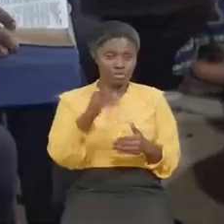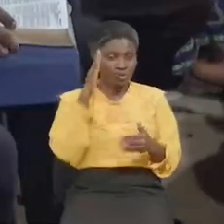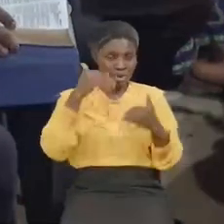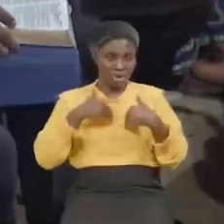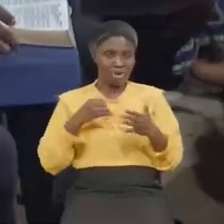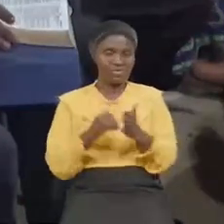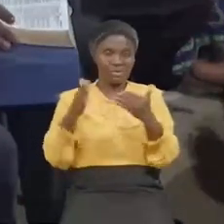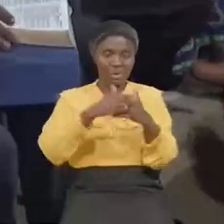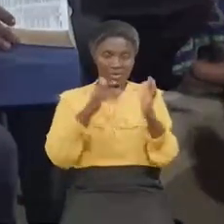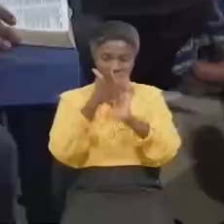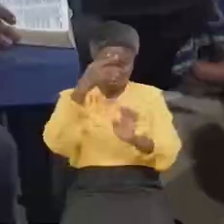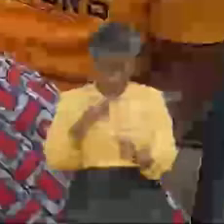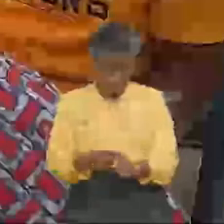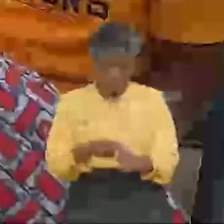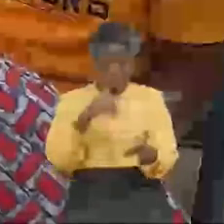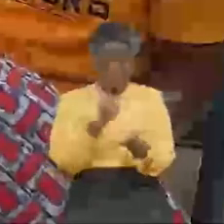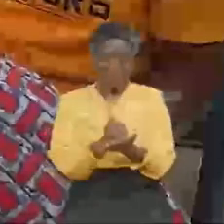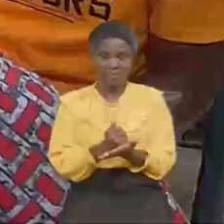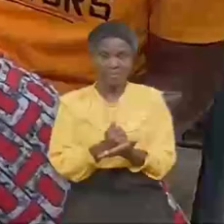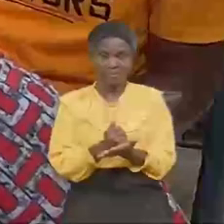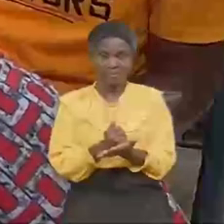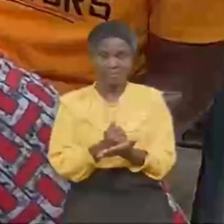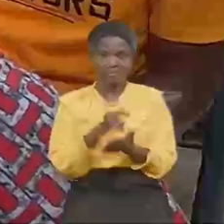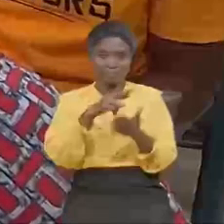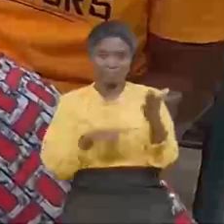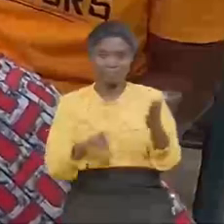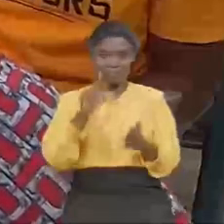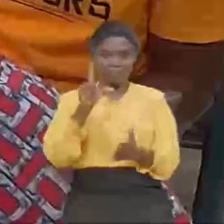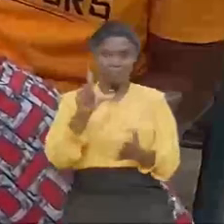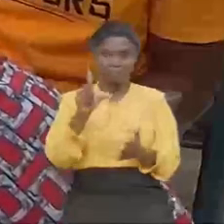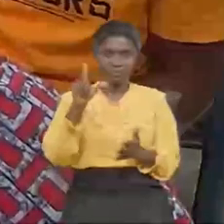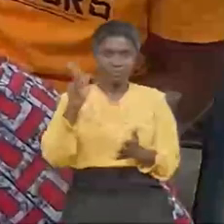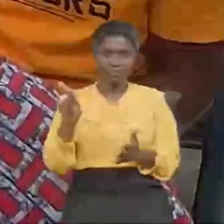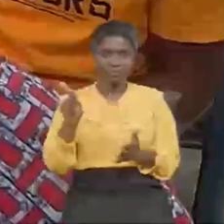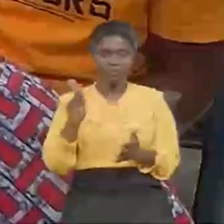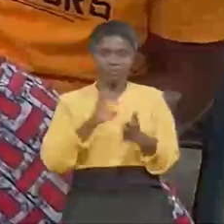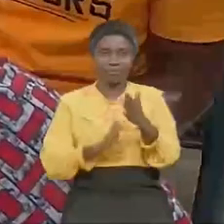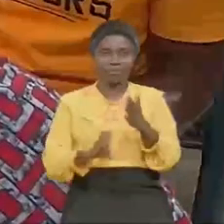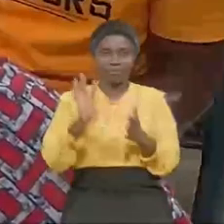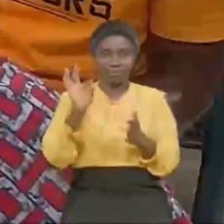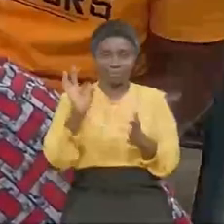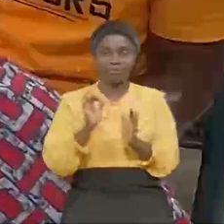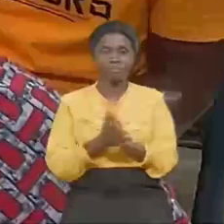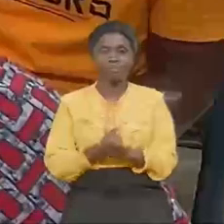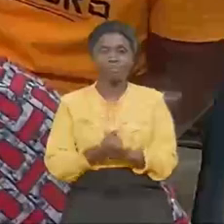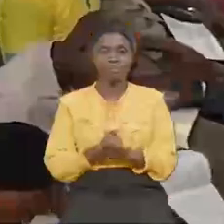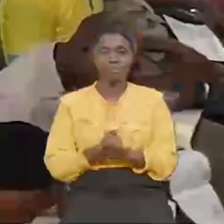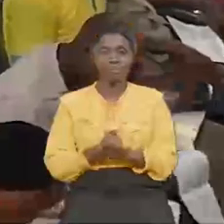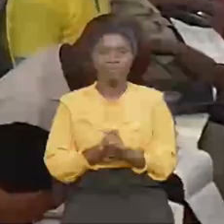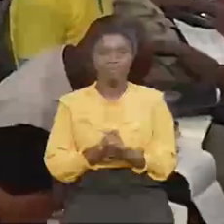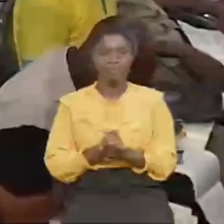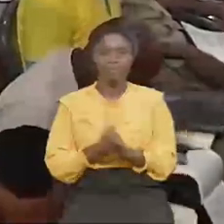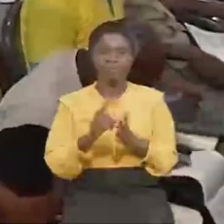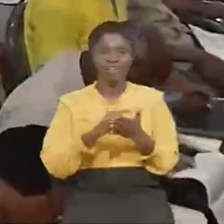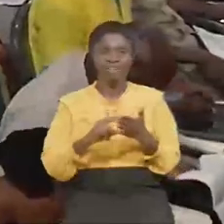l'aurons restauré. Voyons en Luc au chapitre 19. En Luc 19, lisons le verset 6.